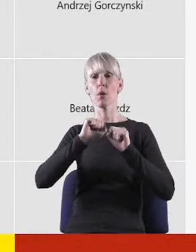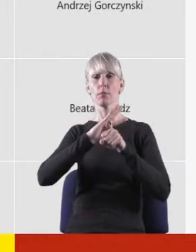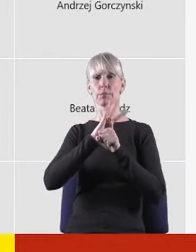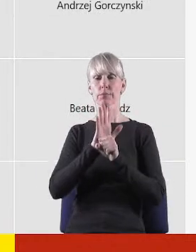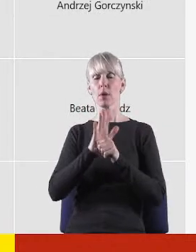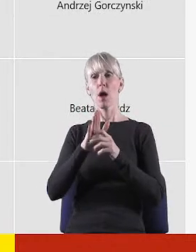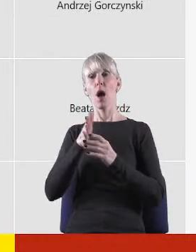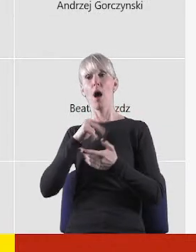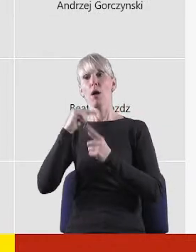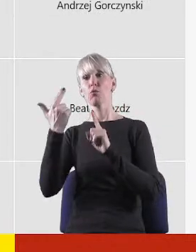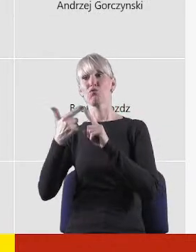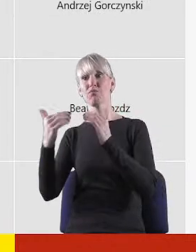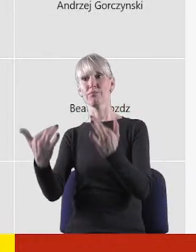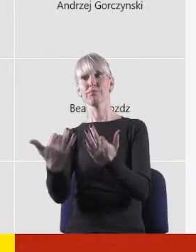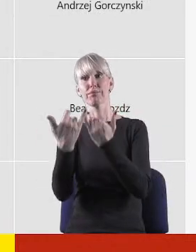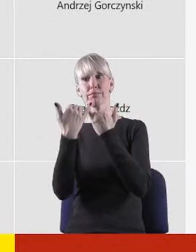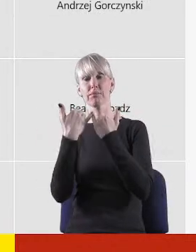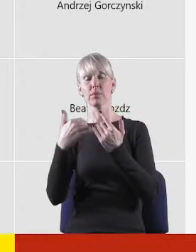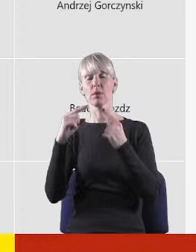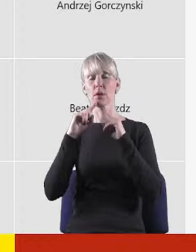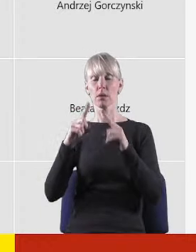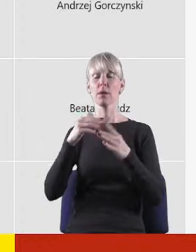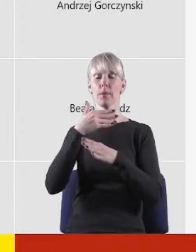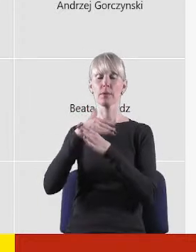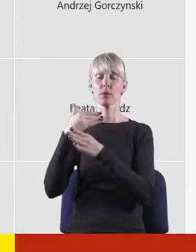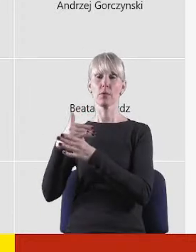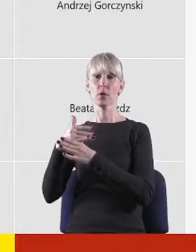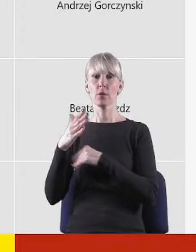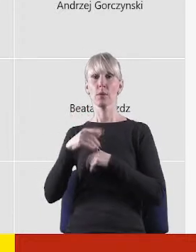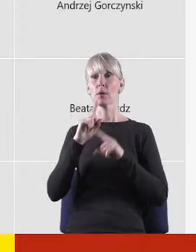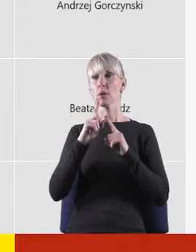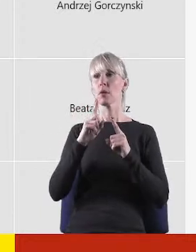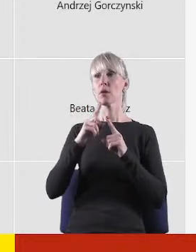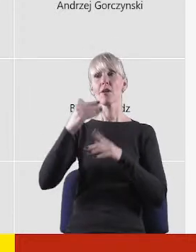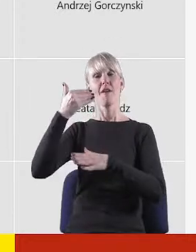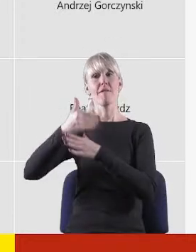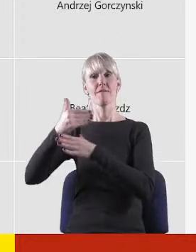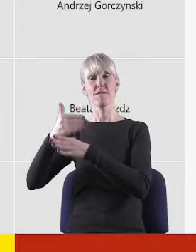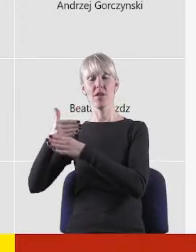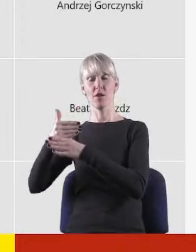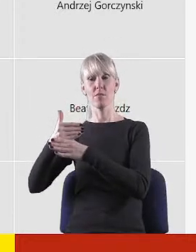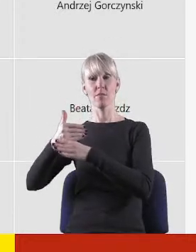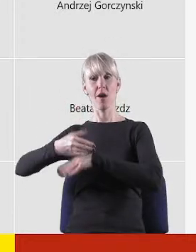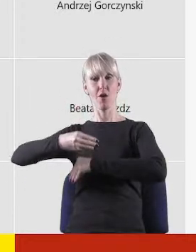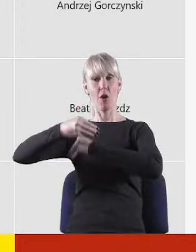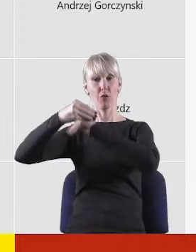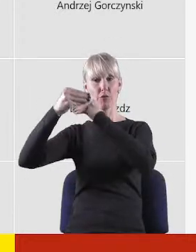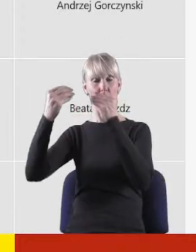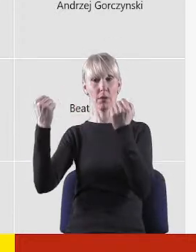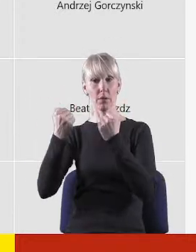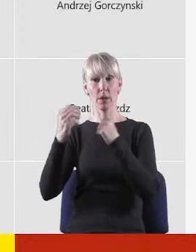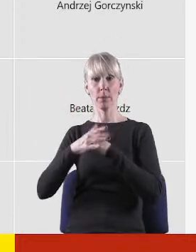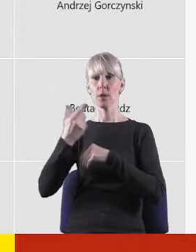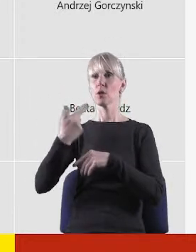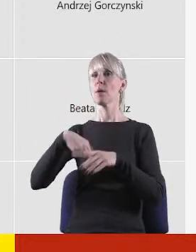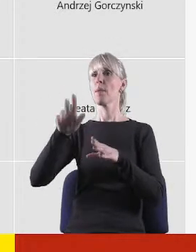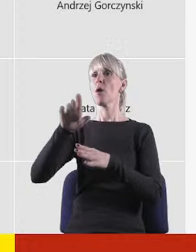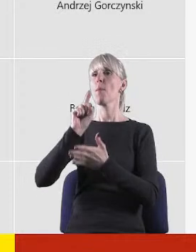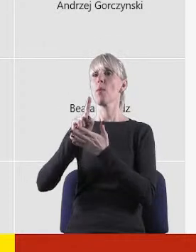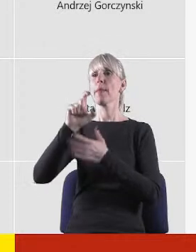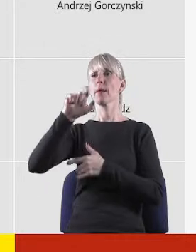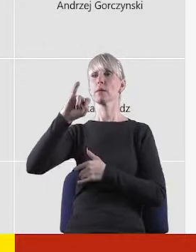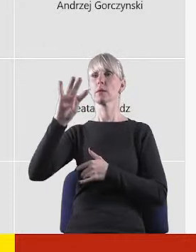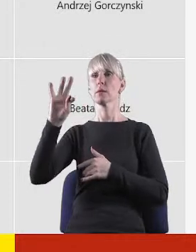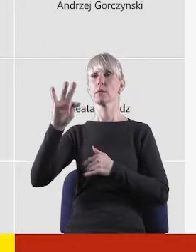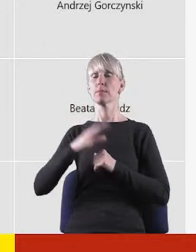wpłynęły potężnie do firm, szczególnie tych bardziej rozwiniętych, które są opodatkowane CIT-em.